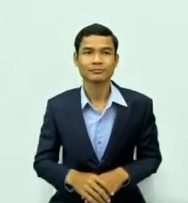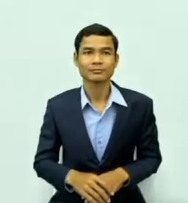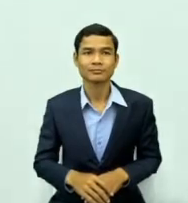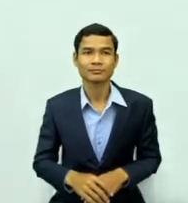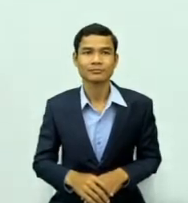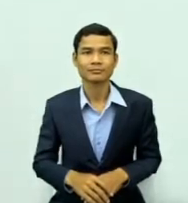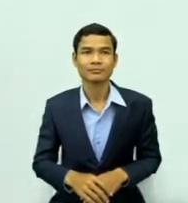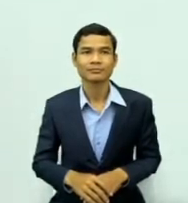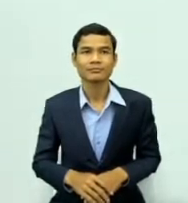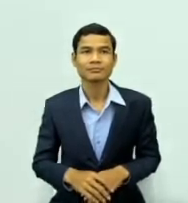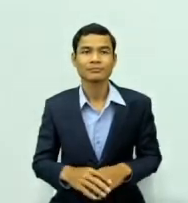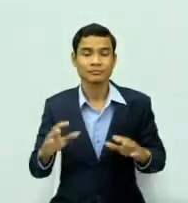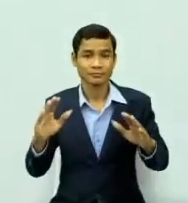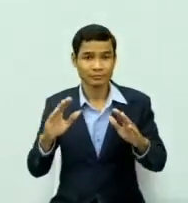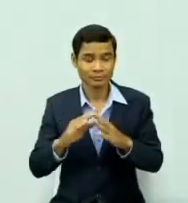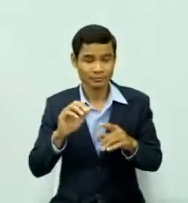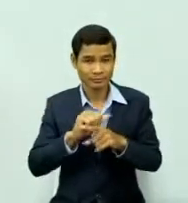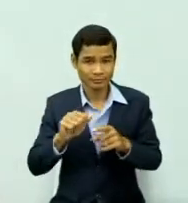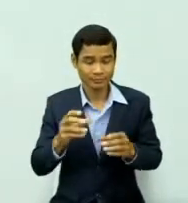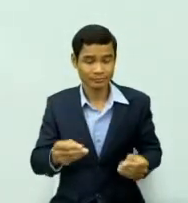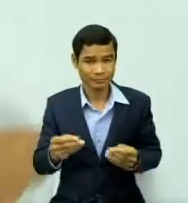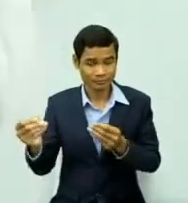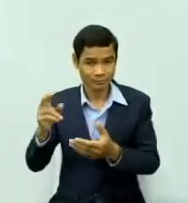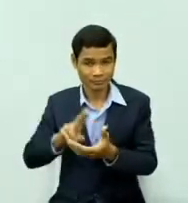Chà, này cứ đổ kịch cạp tê tốc mùi lại sấn.